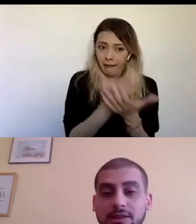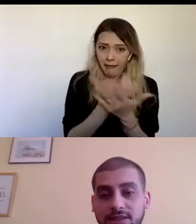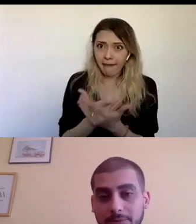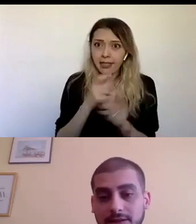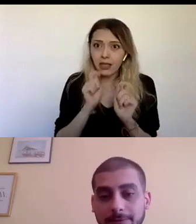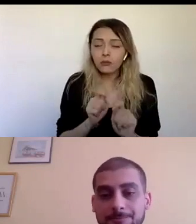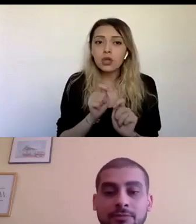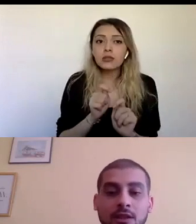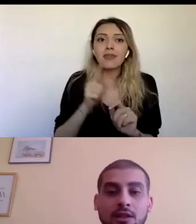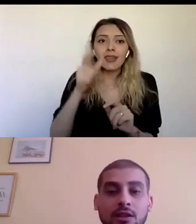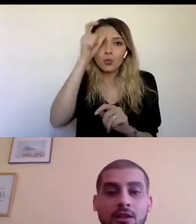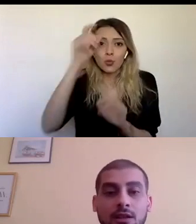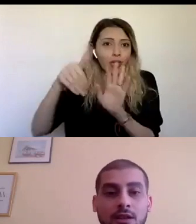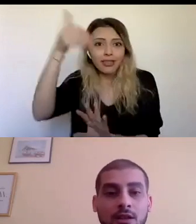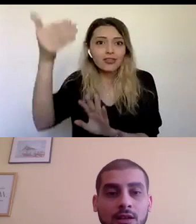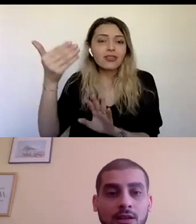onayını almanız gerekmekte.